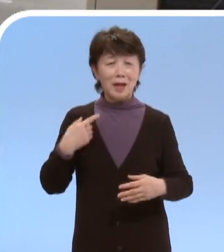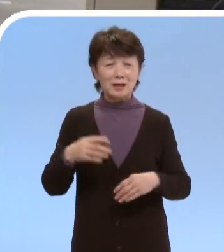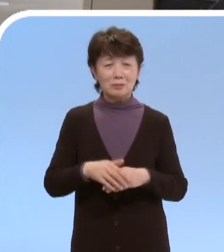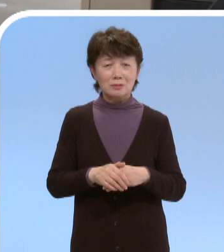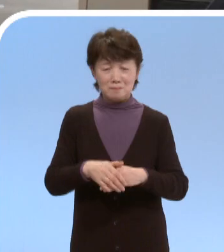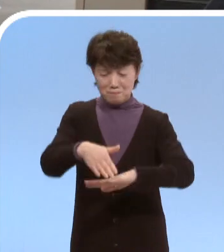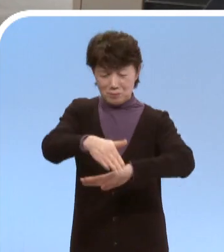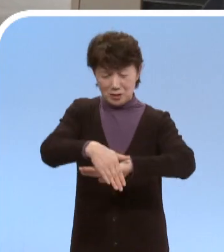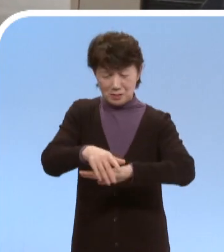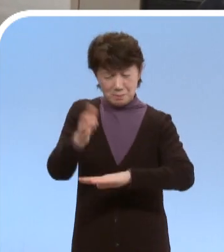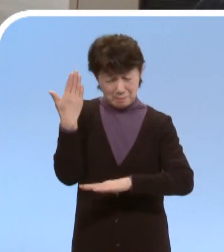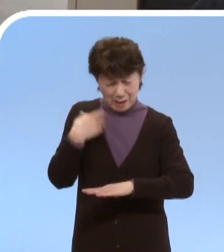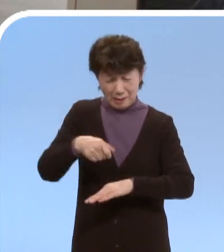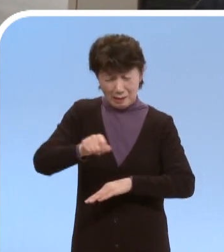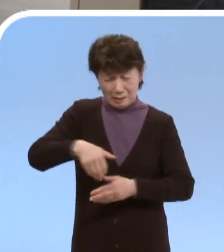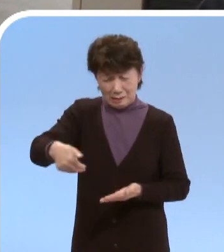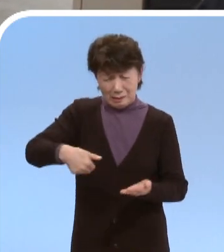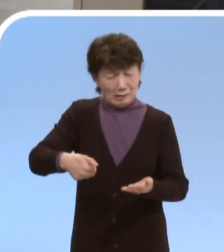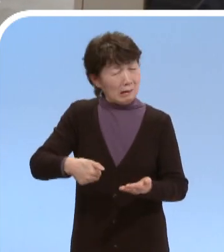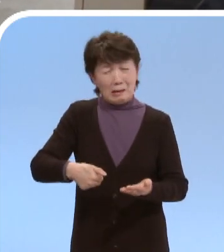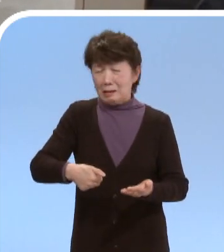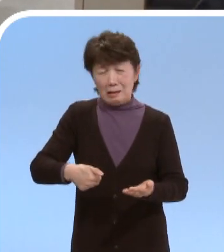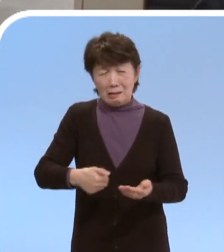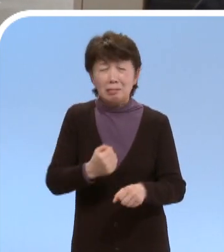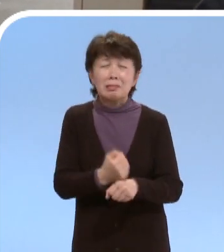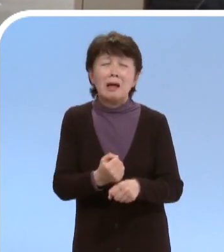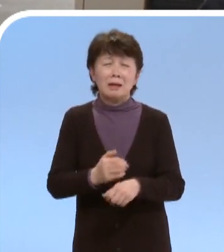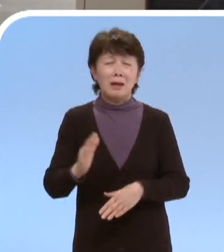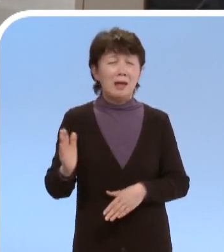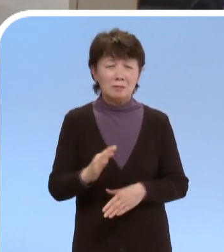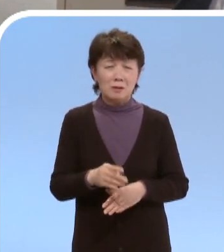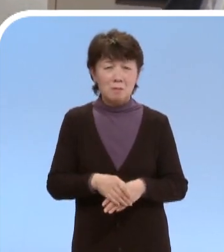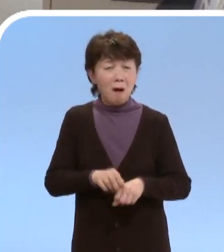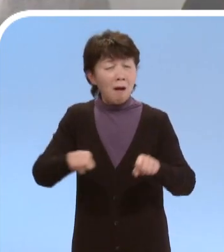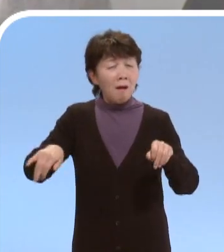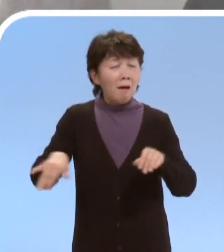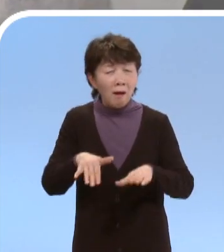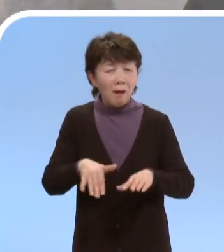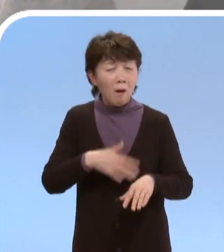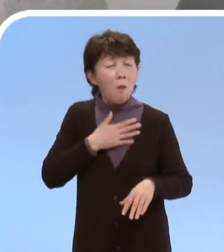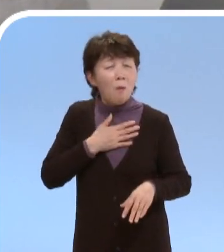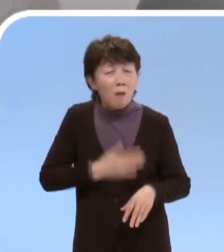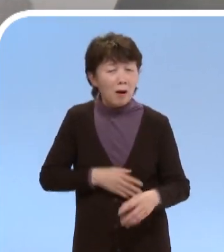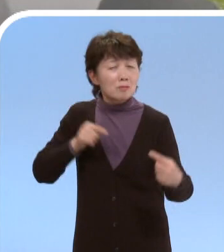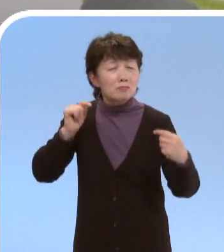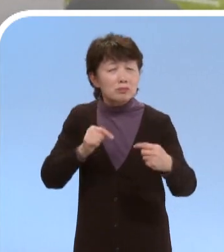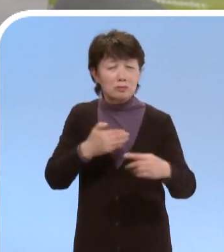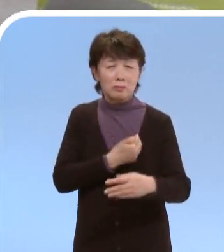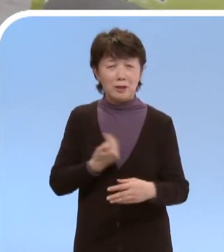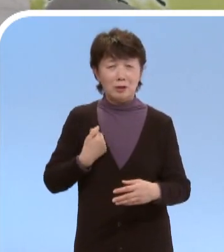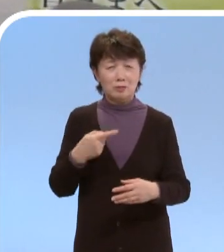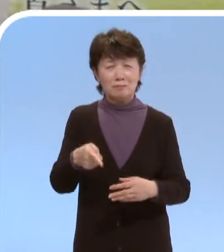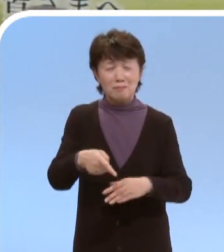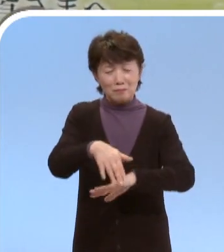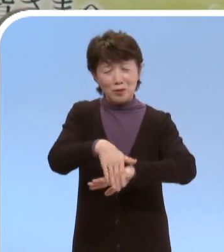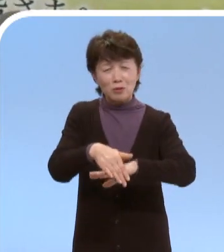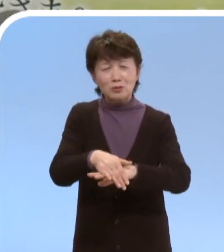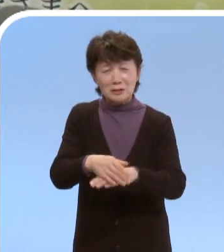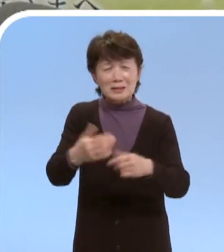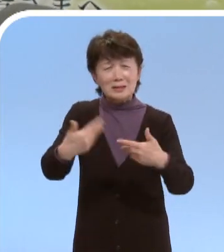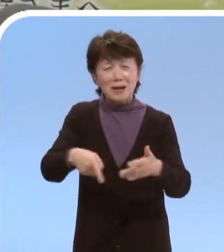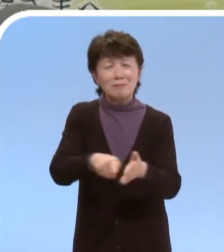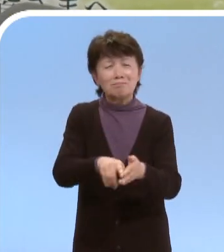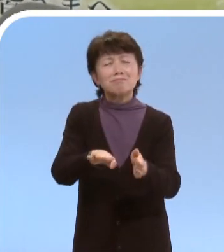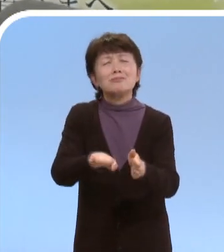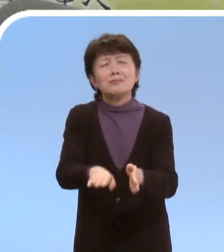てるよりもすごく分かりやすいし早いですね。ぜひ窓口に置いてほしいです。